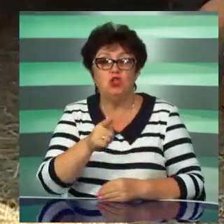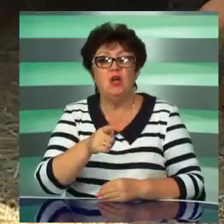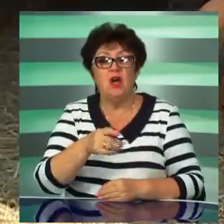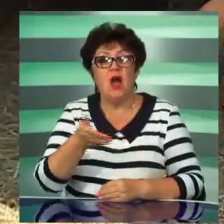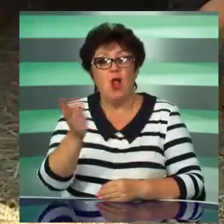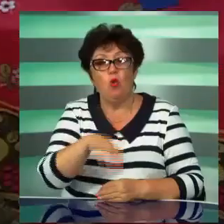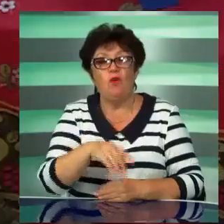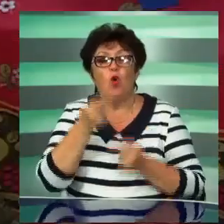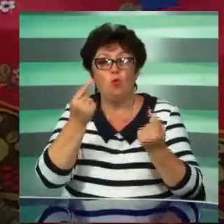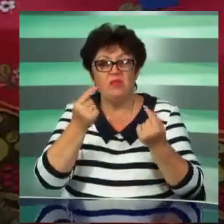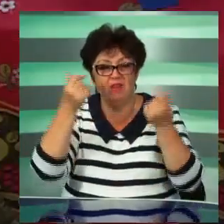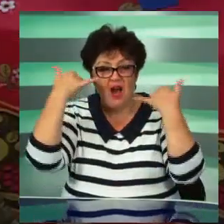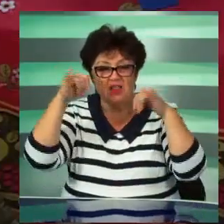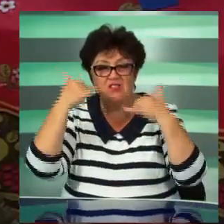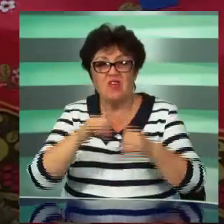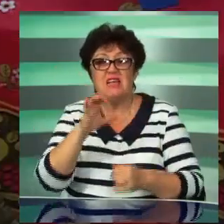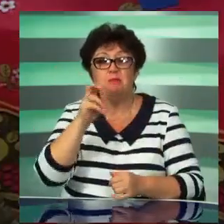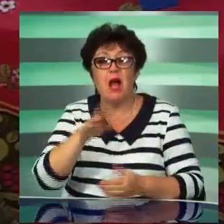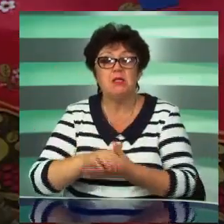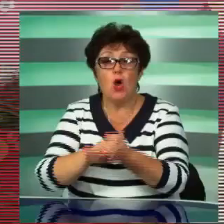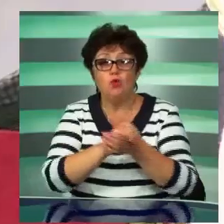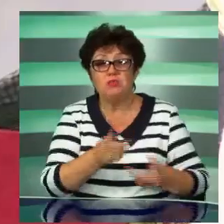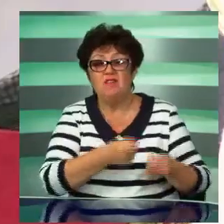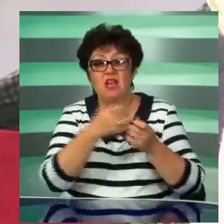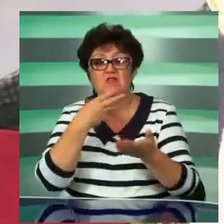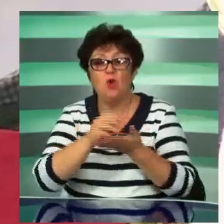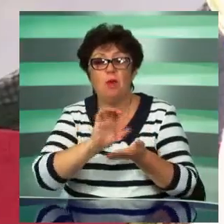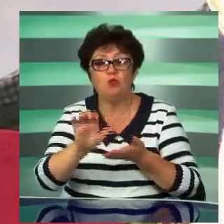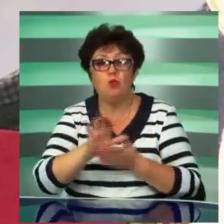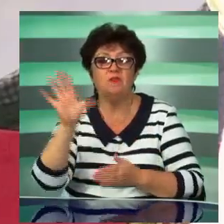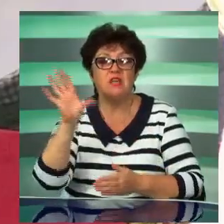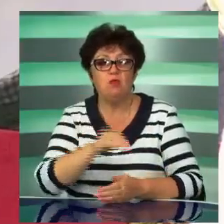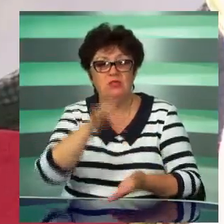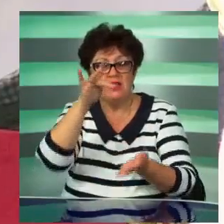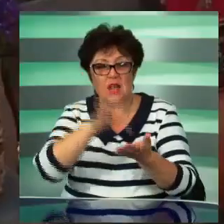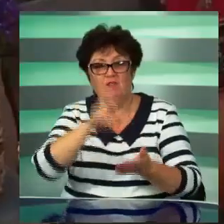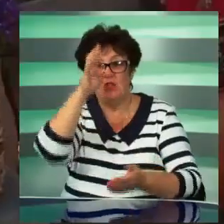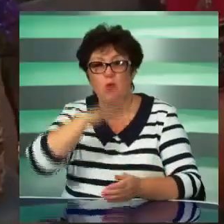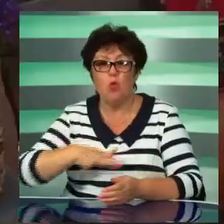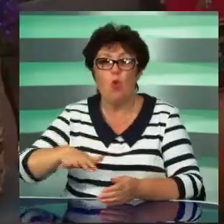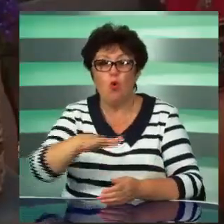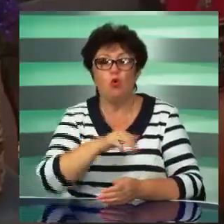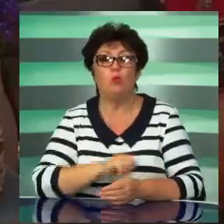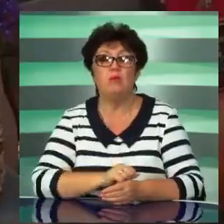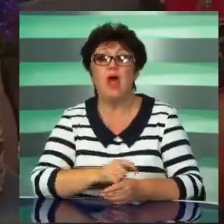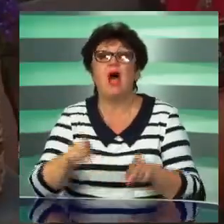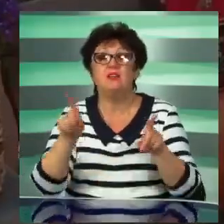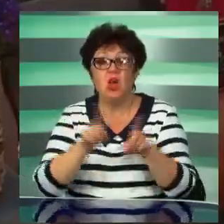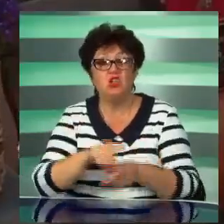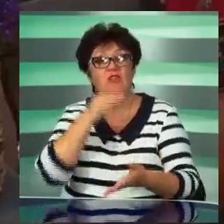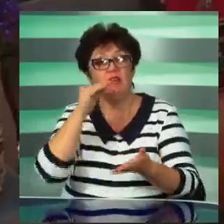крупного рогатого скота. СПК «Союз» поставляет свою продукцию по всему Центральному федеральному округу, а также